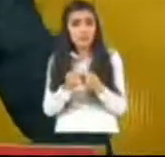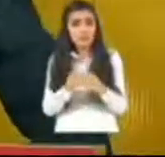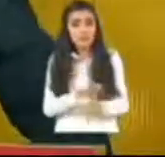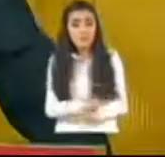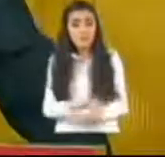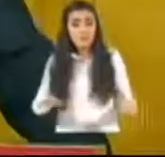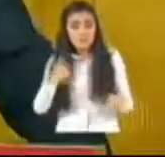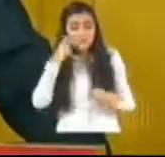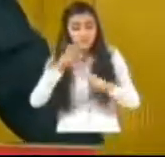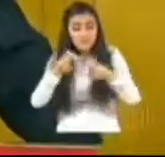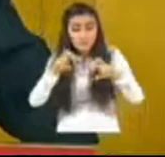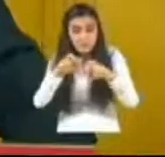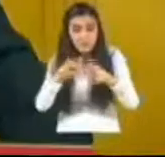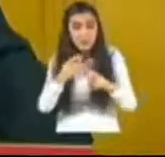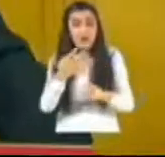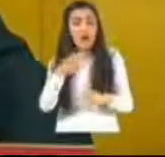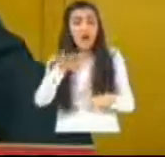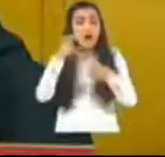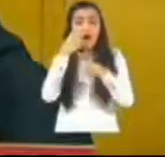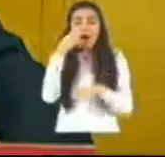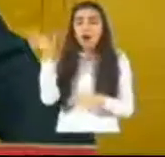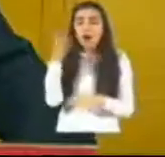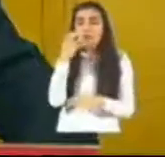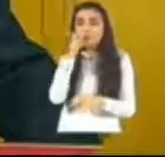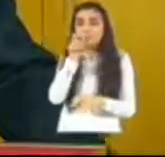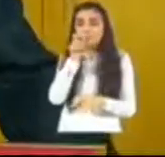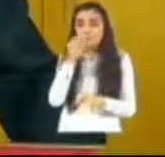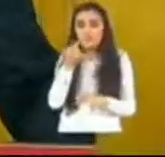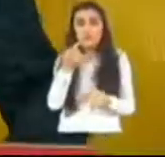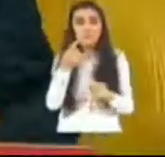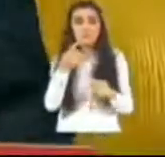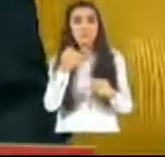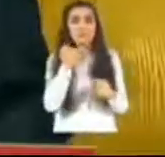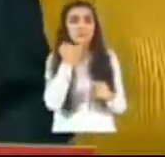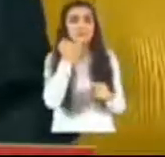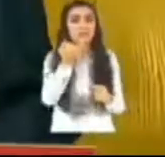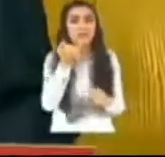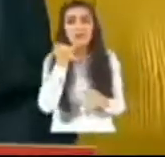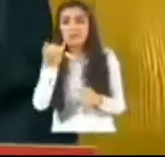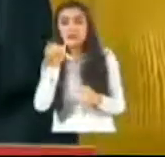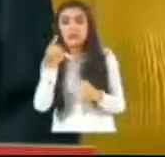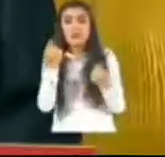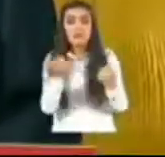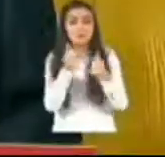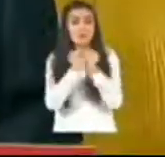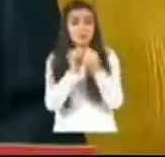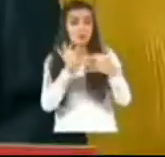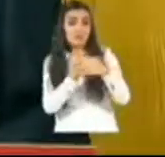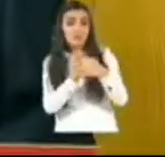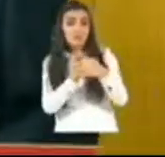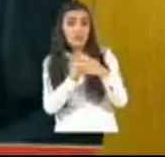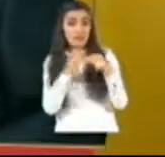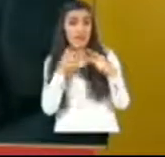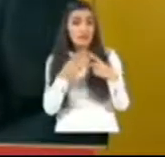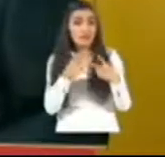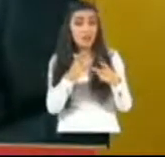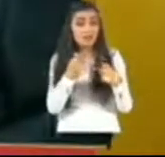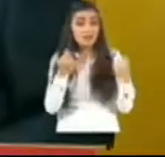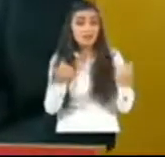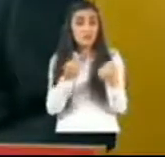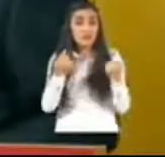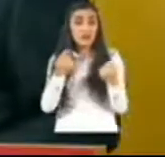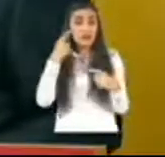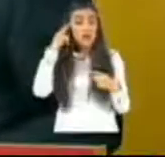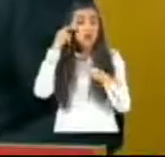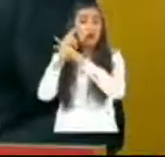zemin yoklayan, hava koklayan, maksatlı ziyaretlerle işbirliği kanalları açmaya yeltenenler